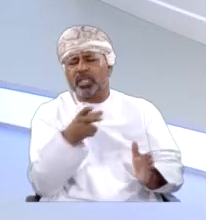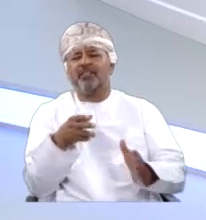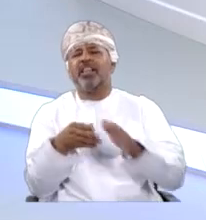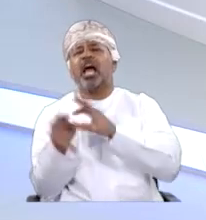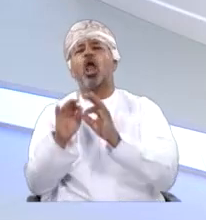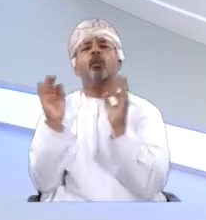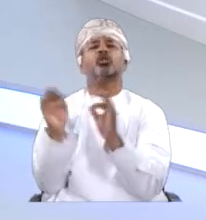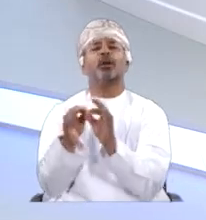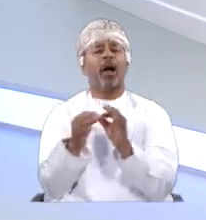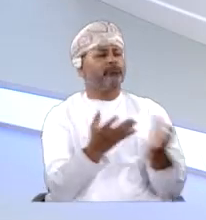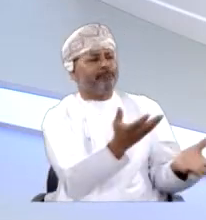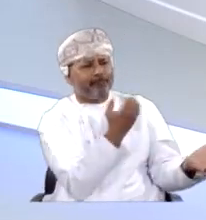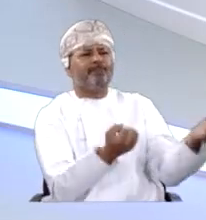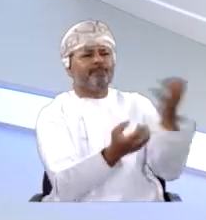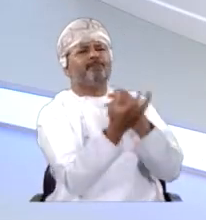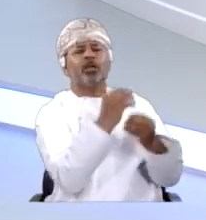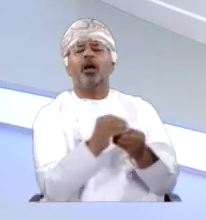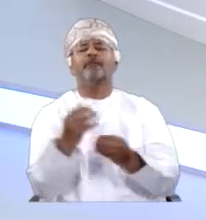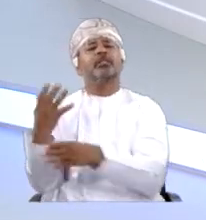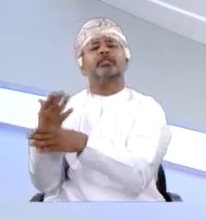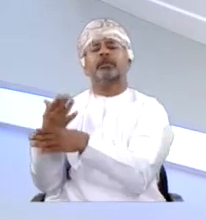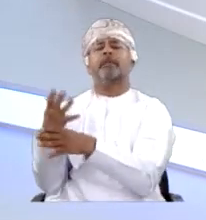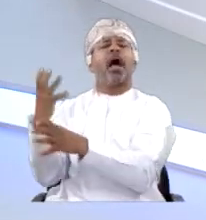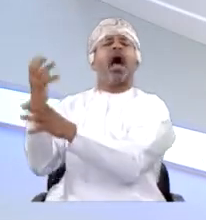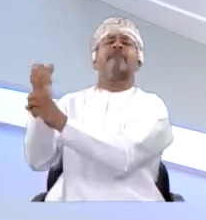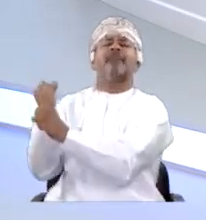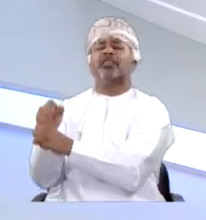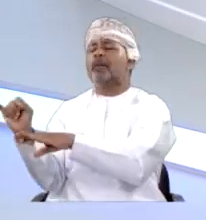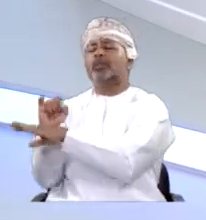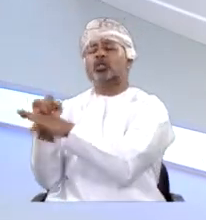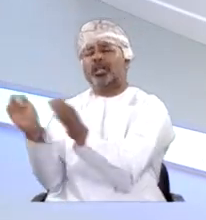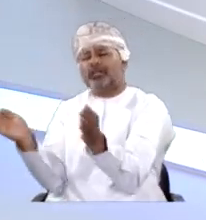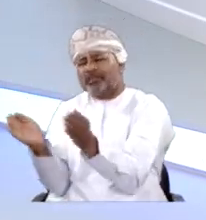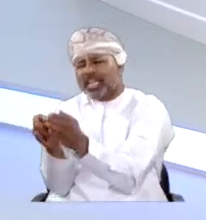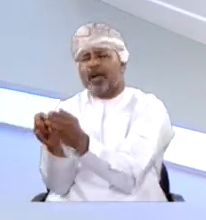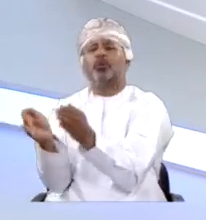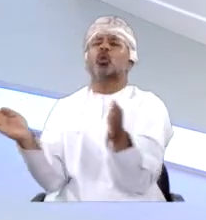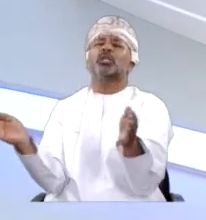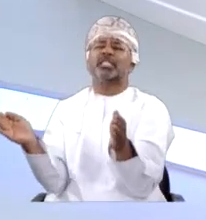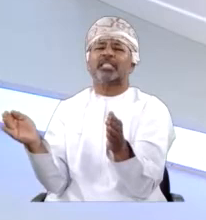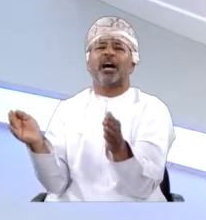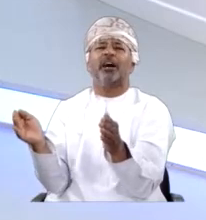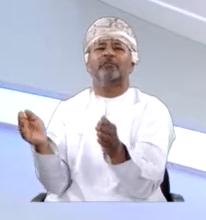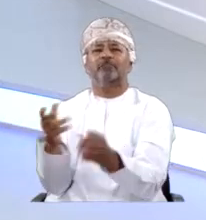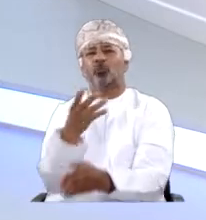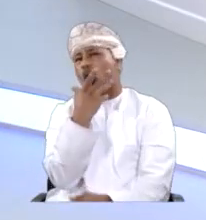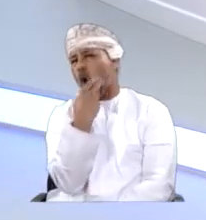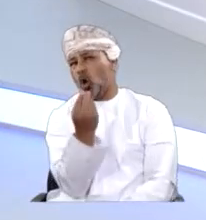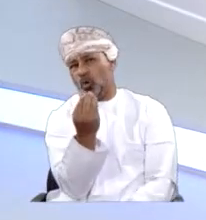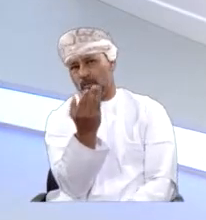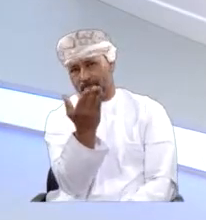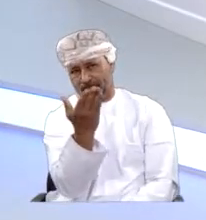بالمجتمع بجهدهم الخاص للحفاظ على المشروعات الصغيرة والمتوسطة.